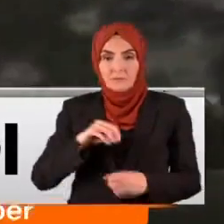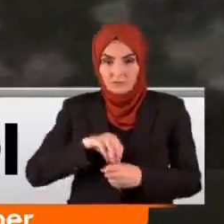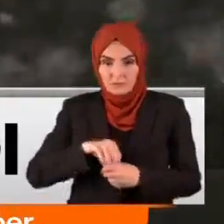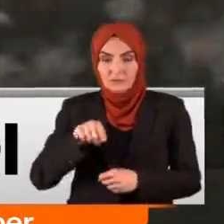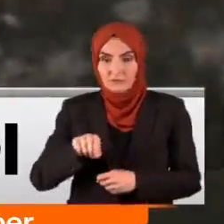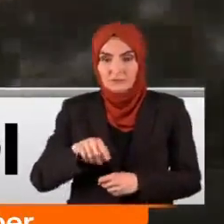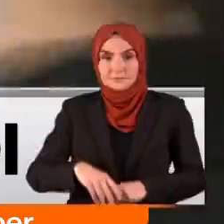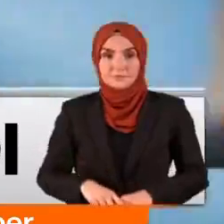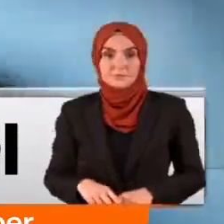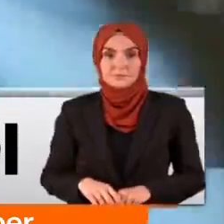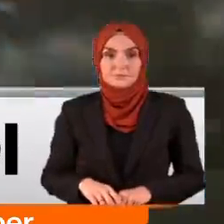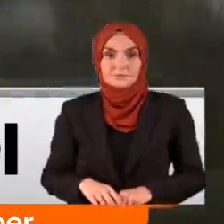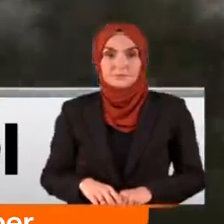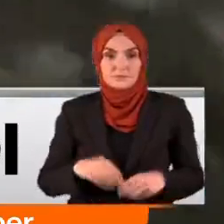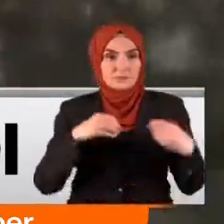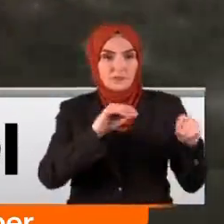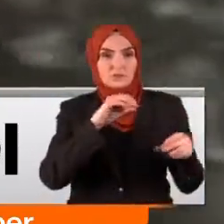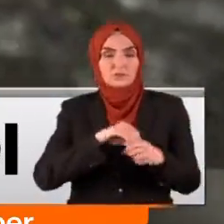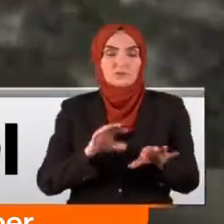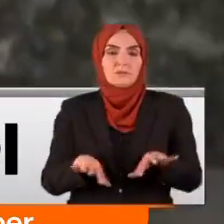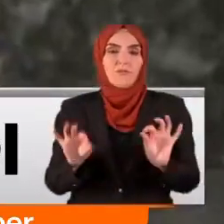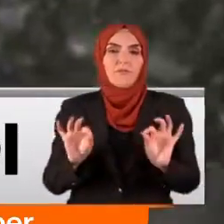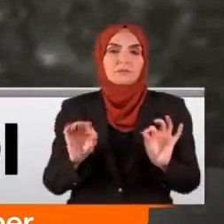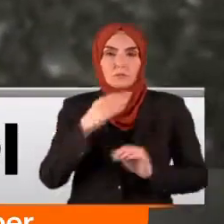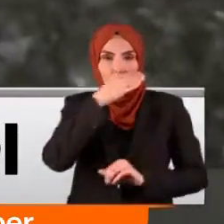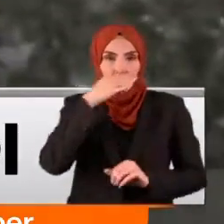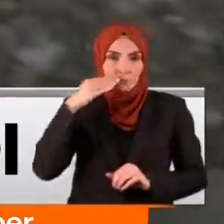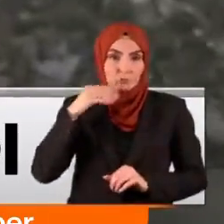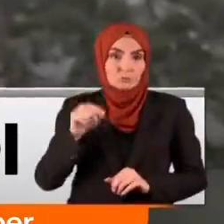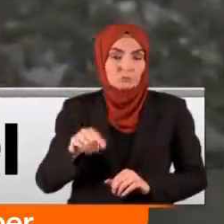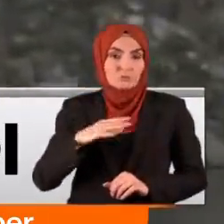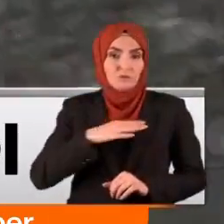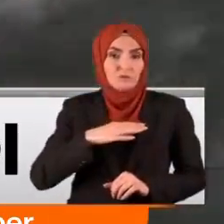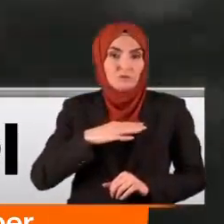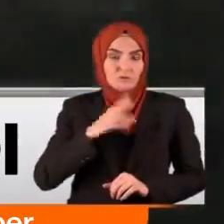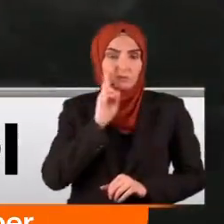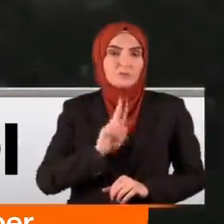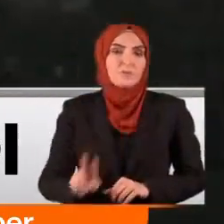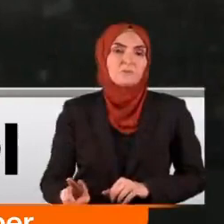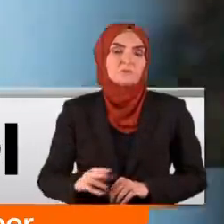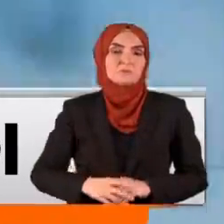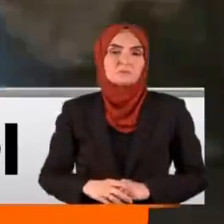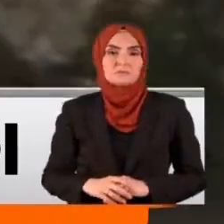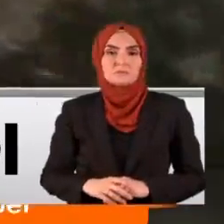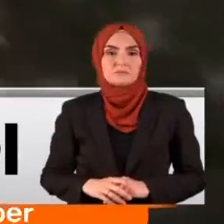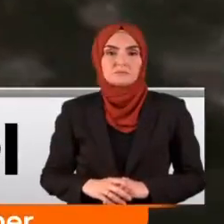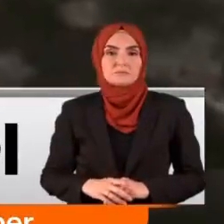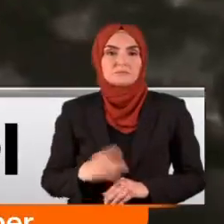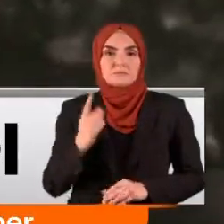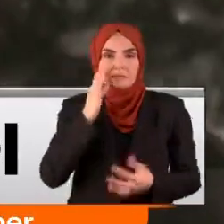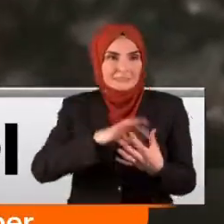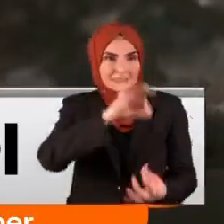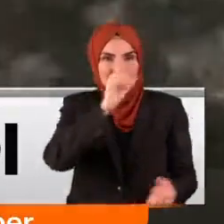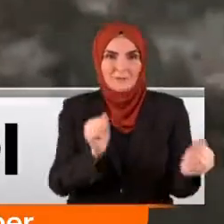içerisinde satışa hazır halde uyuşturucu maddelerin bulunduğu görülmüş. Bir şahısla beraber bağlı